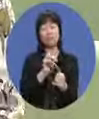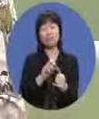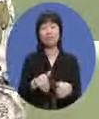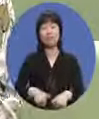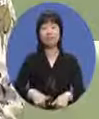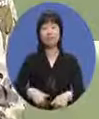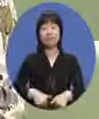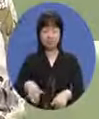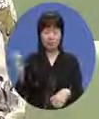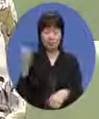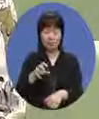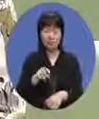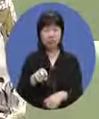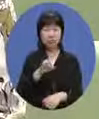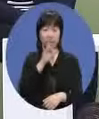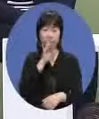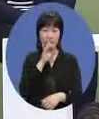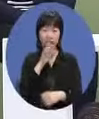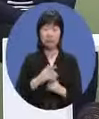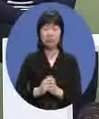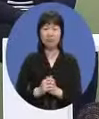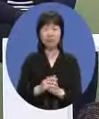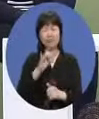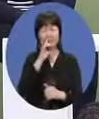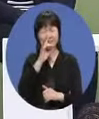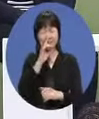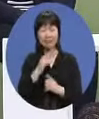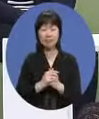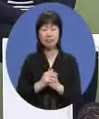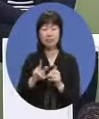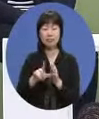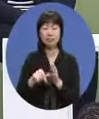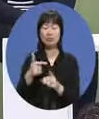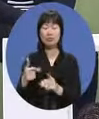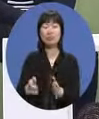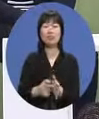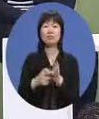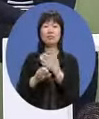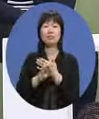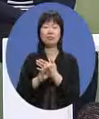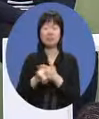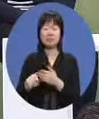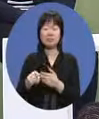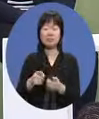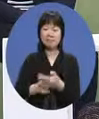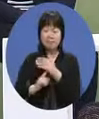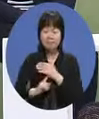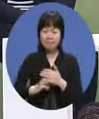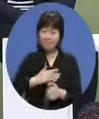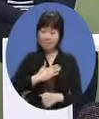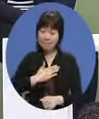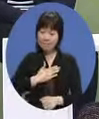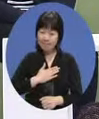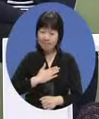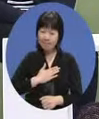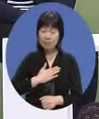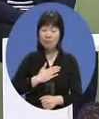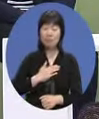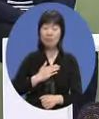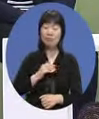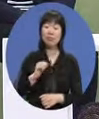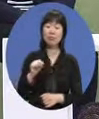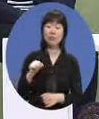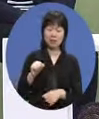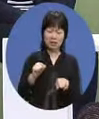애한테 던지면 그건 아니야. 이렇게 안 돼. 근데 이제 이때 너무 급하면 굴복을 시키려고 그래. 알았지? 그럼 애가 아